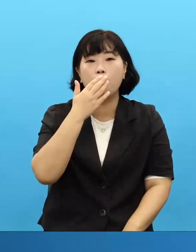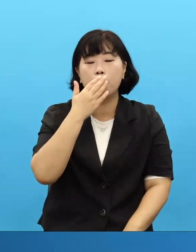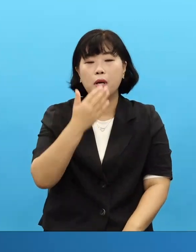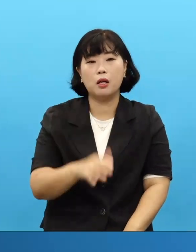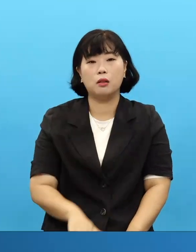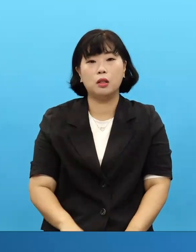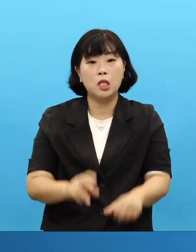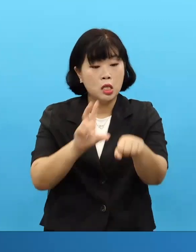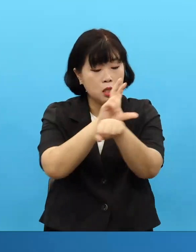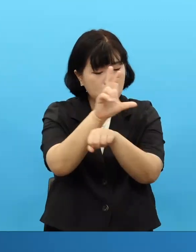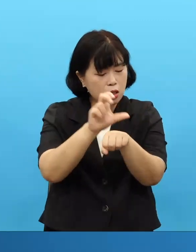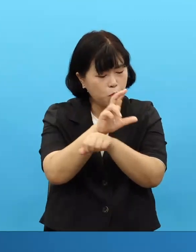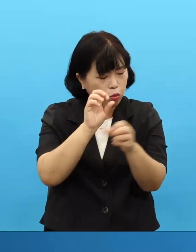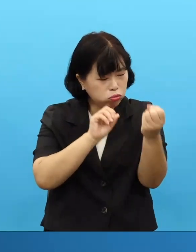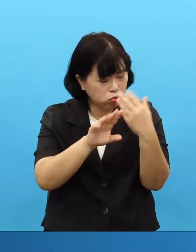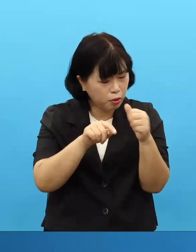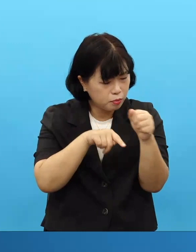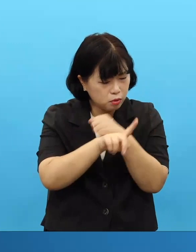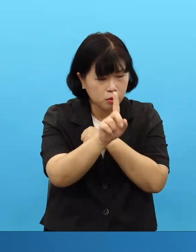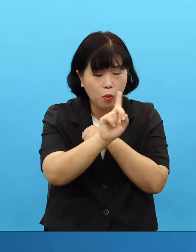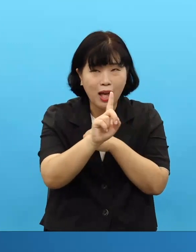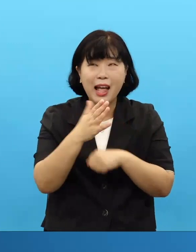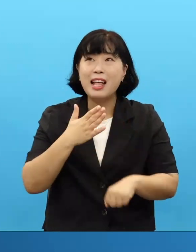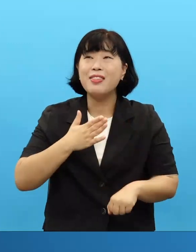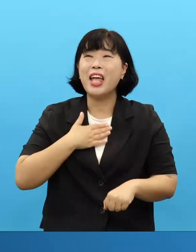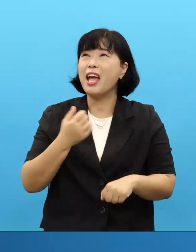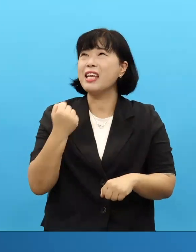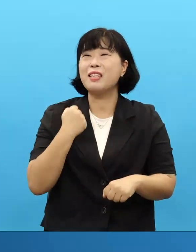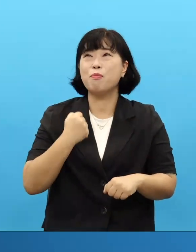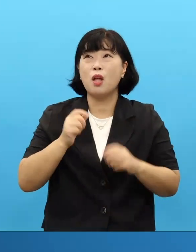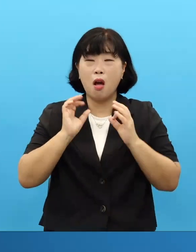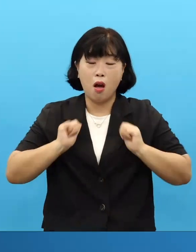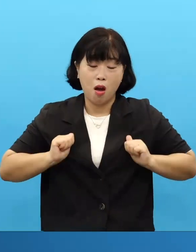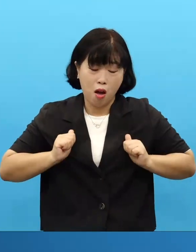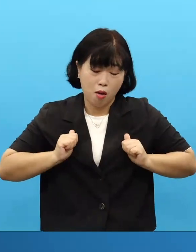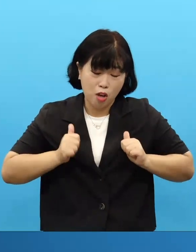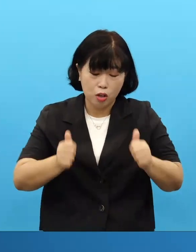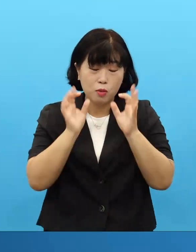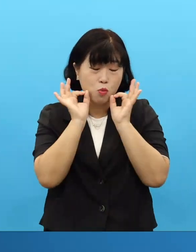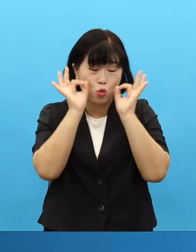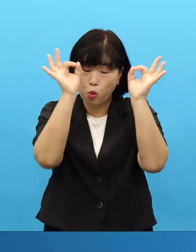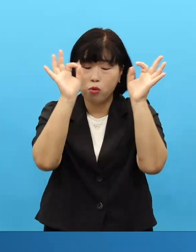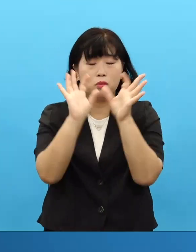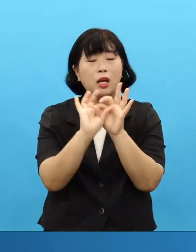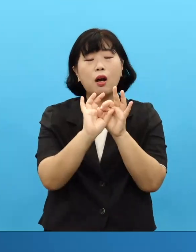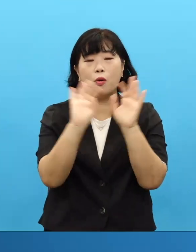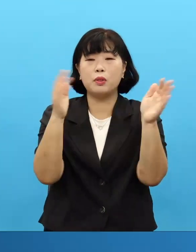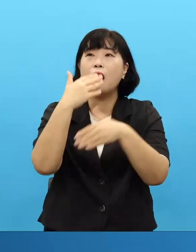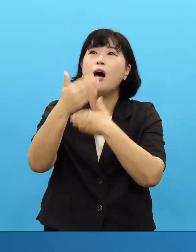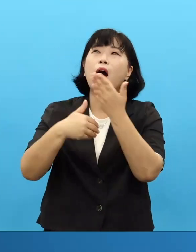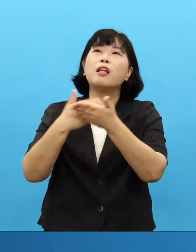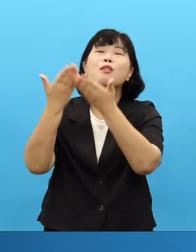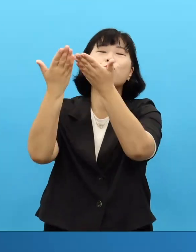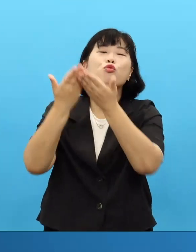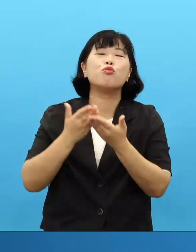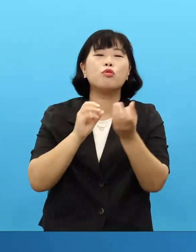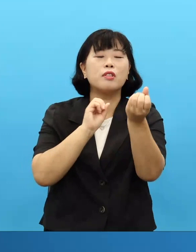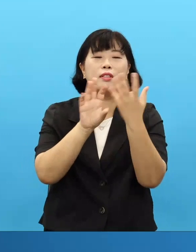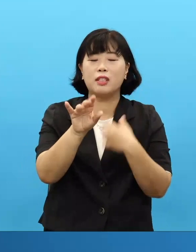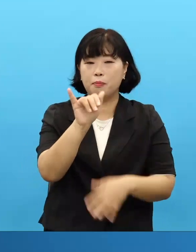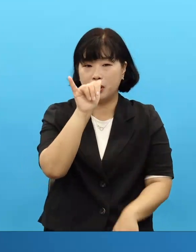시간표가 아니다 그 말이에요. What this means is it's not our time schedule. 사실은 여러분 절망해도 되지만 안 해도 될